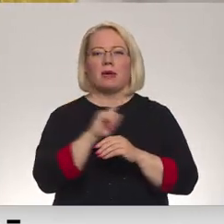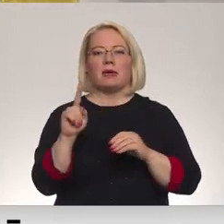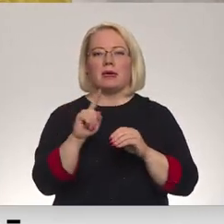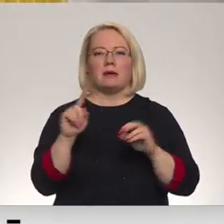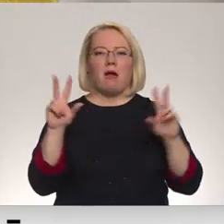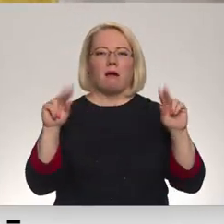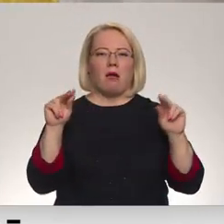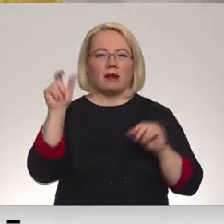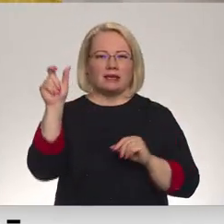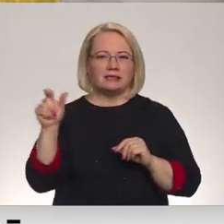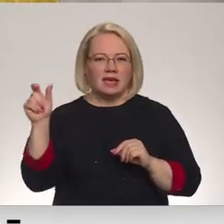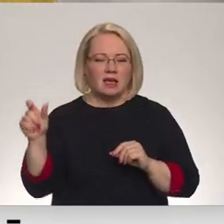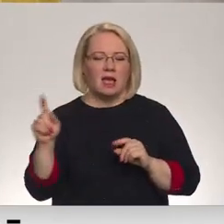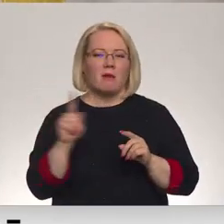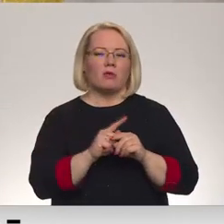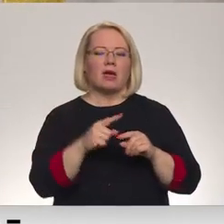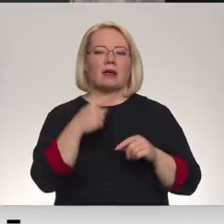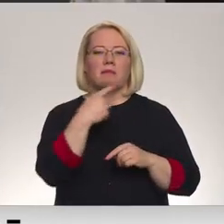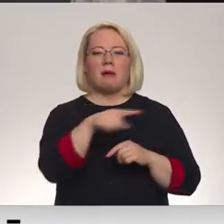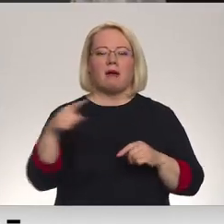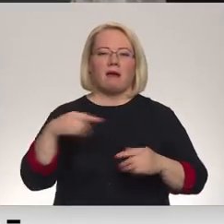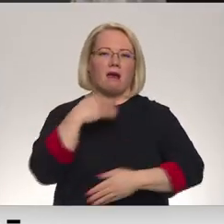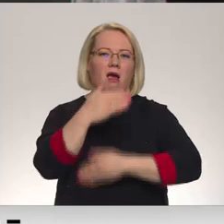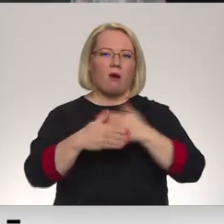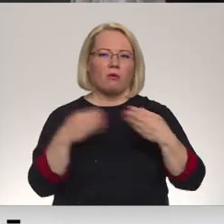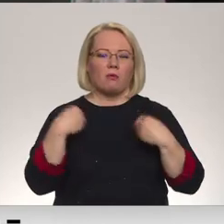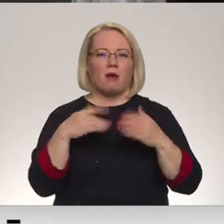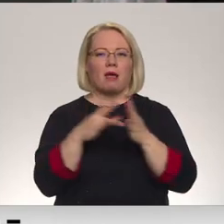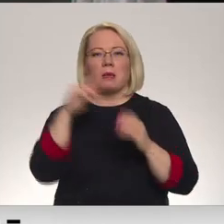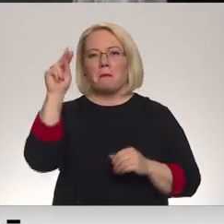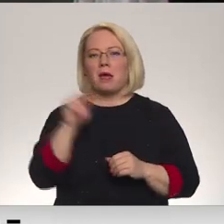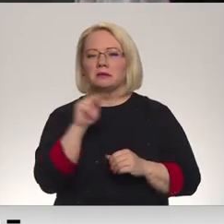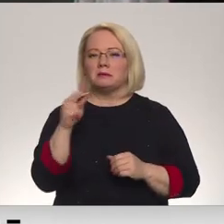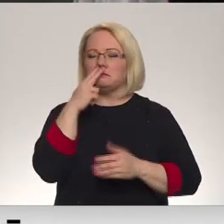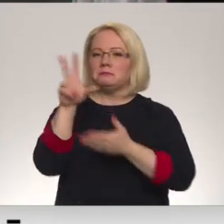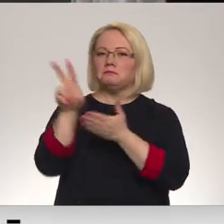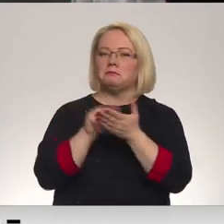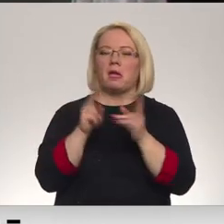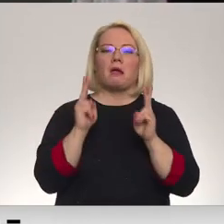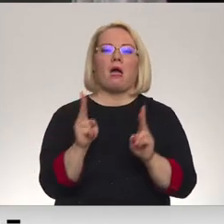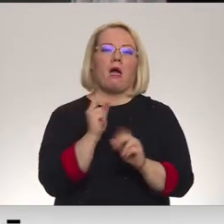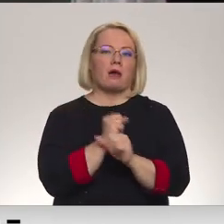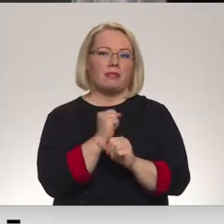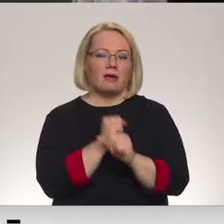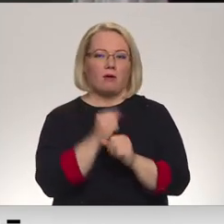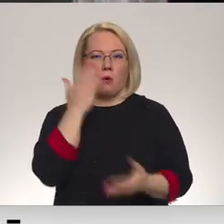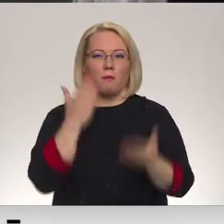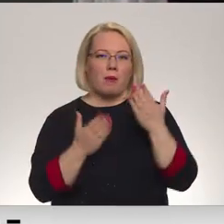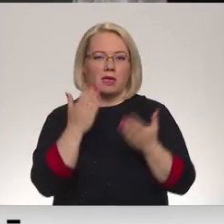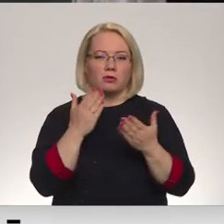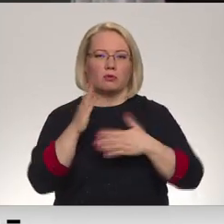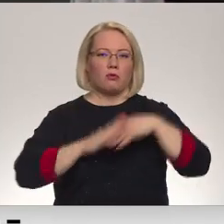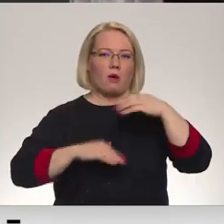garīdzniekam un vēl visas pārējās tekstīlis, kādas ir baznīcā. Un tad viņi skatījās, kā viņas ir gatavots un mēģināja apgūt